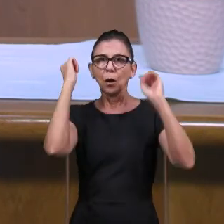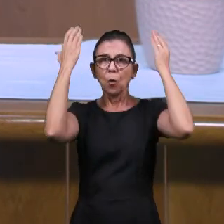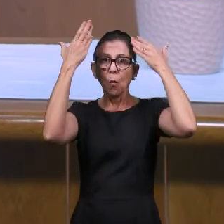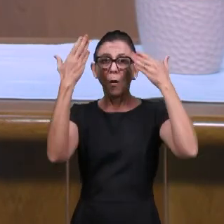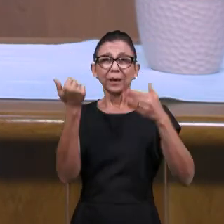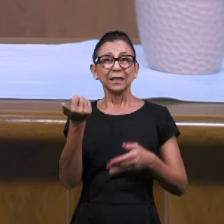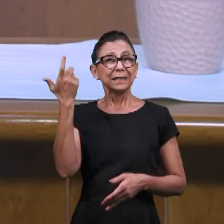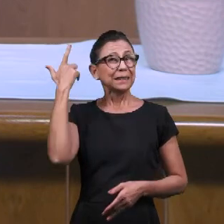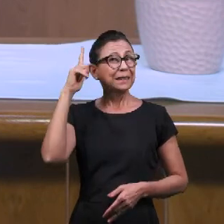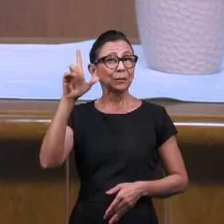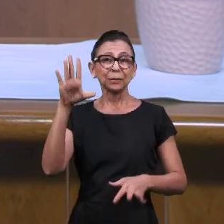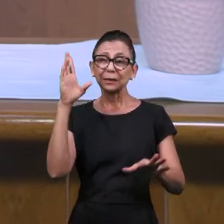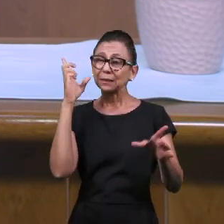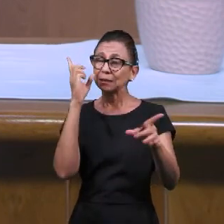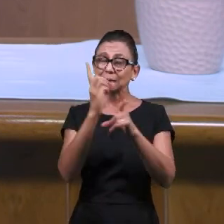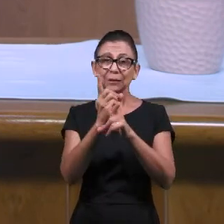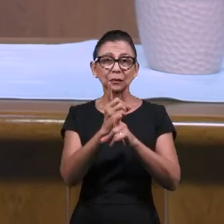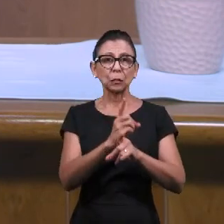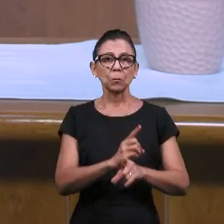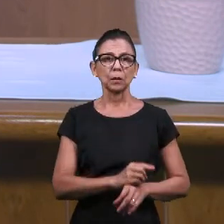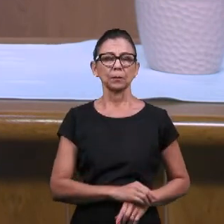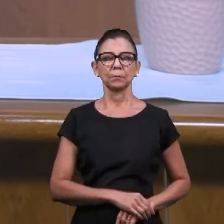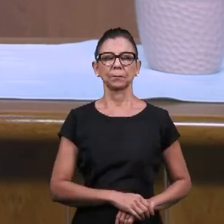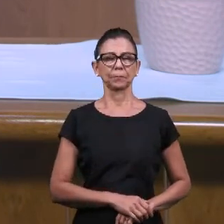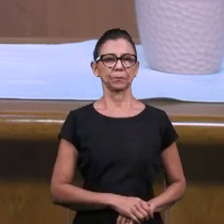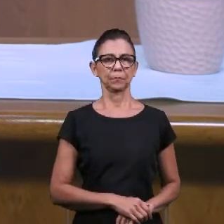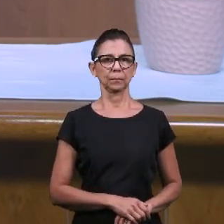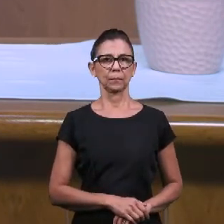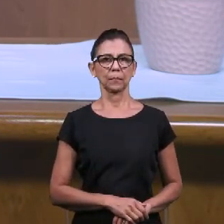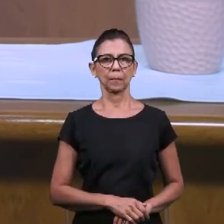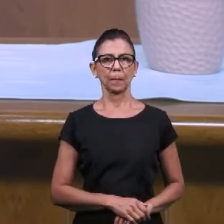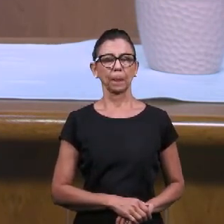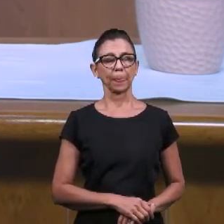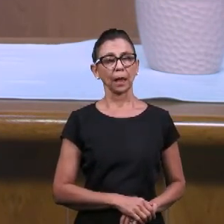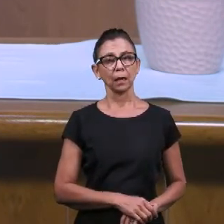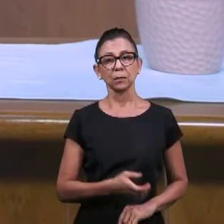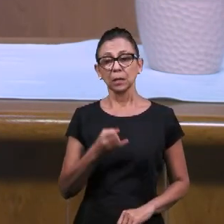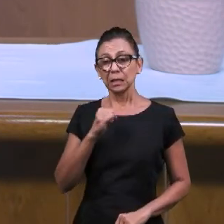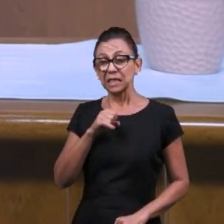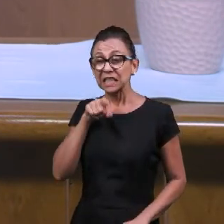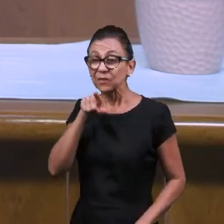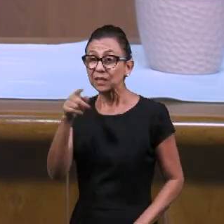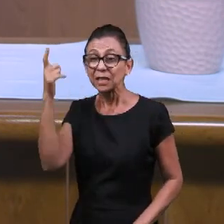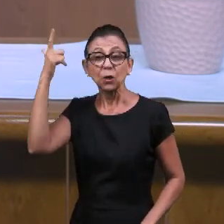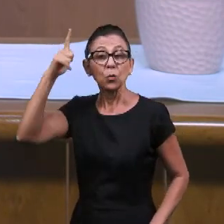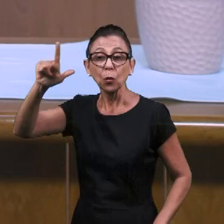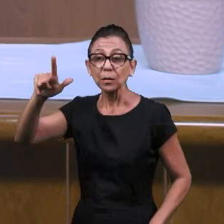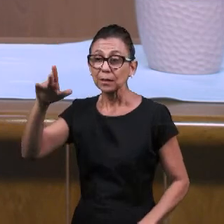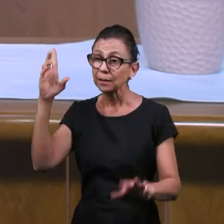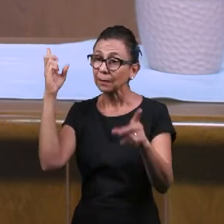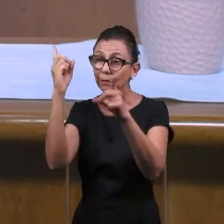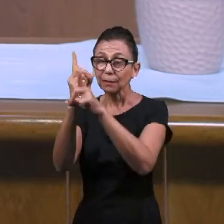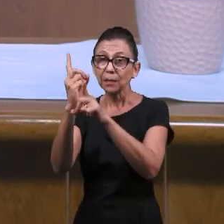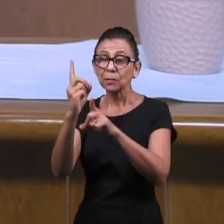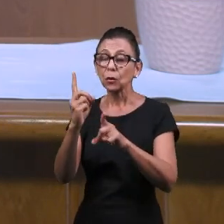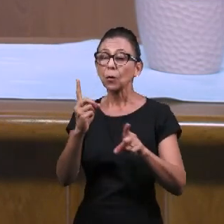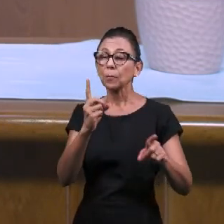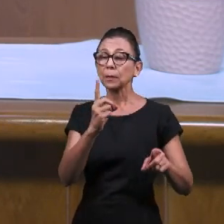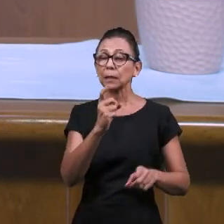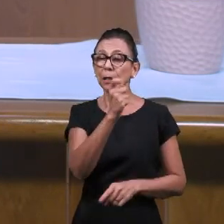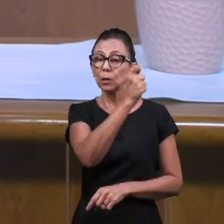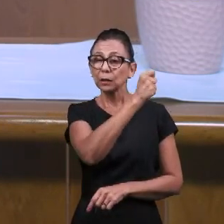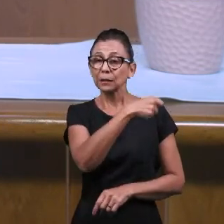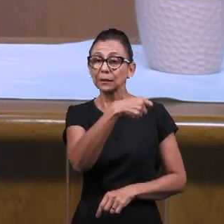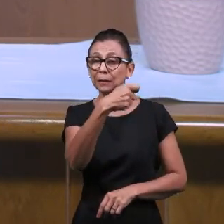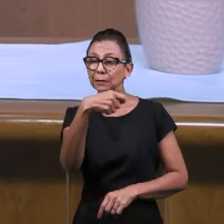на стене то, что испугало так царя. Он говорит, если ты сможешь, Даниил,